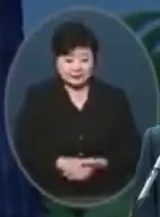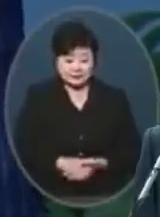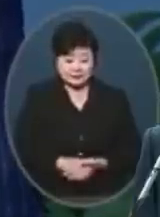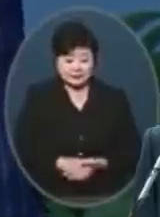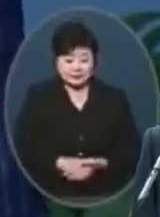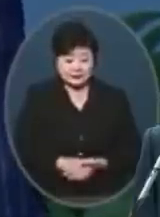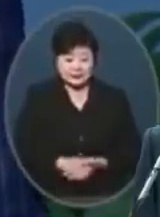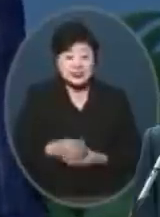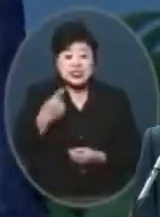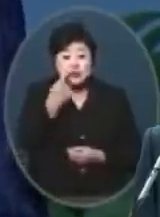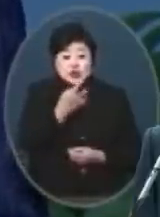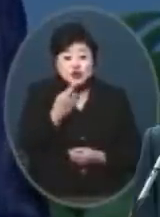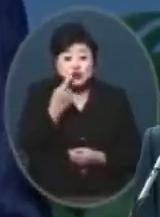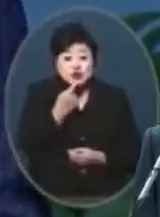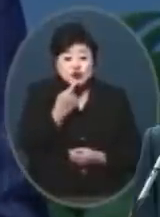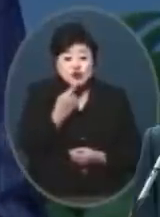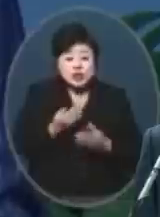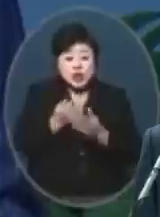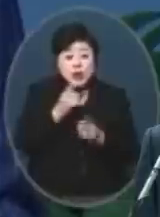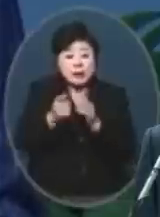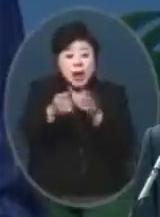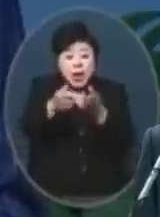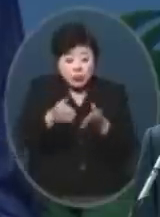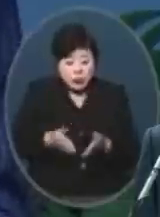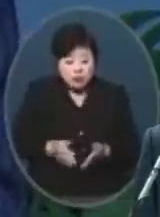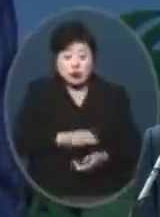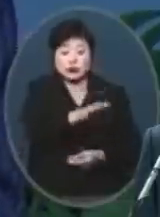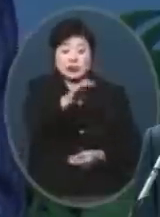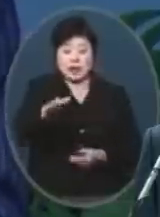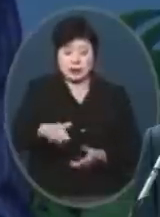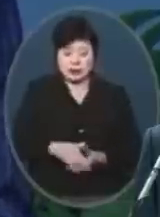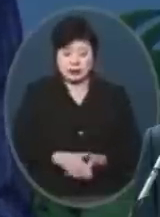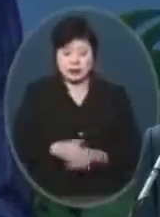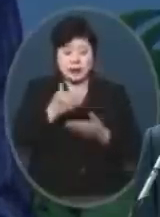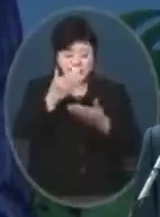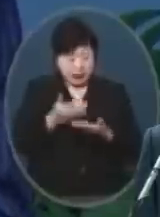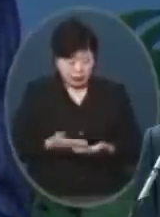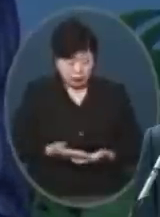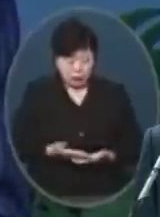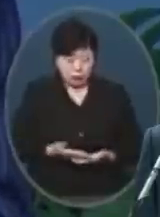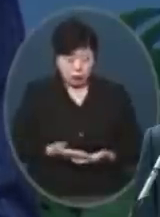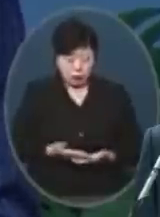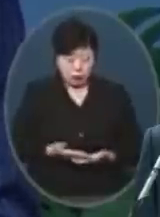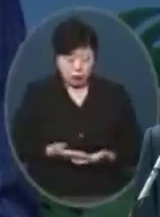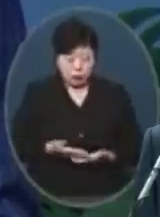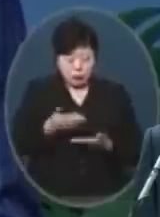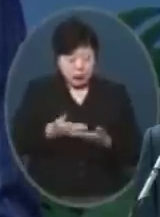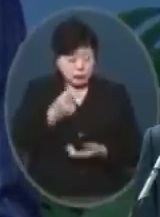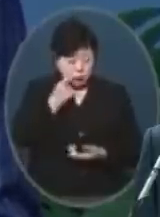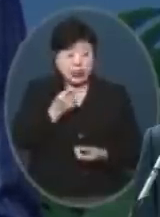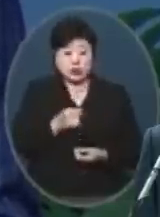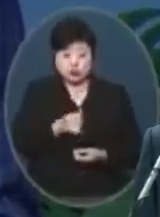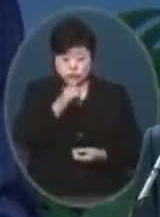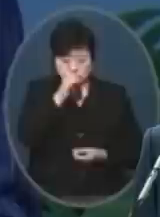이 입술에서 나오는 말을 통해서 우리가 받기도 하고 안 받기도 하고